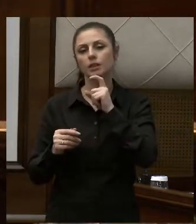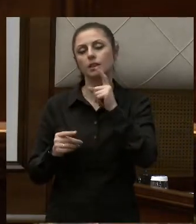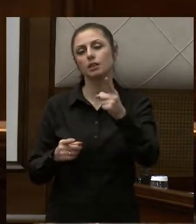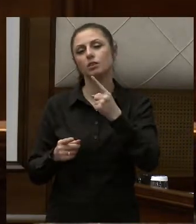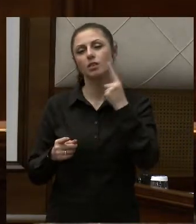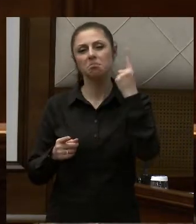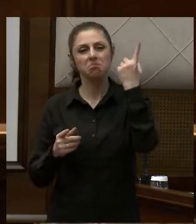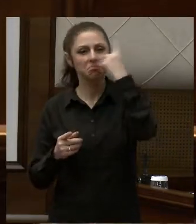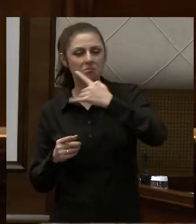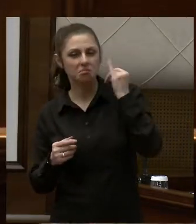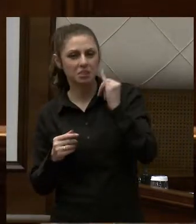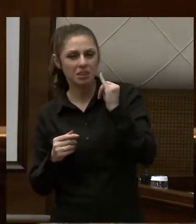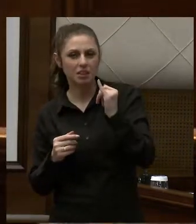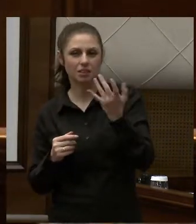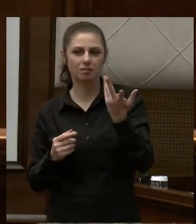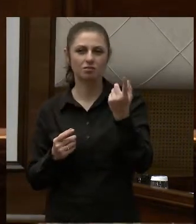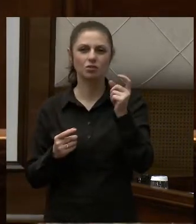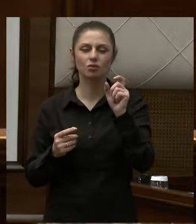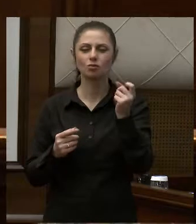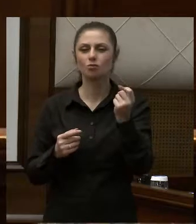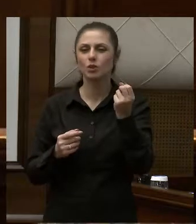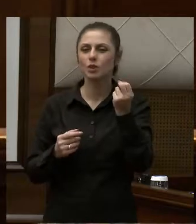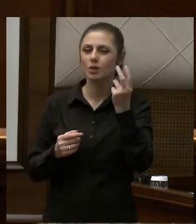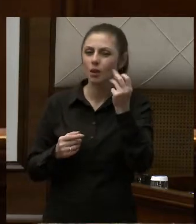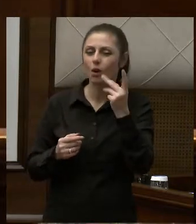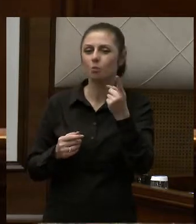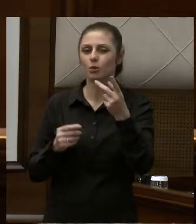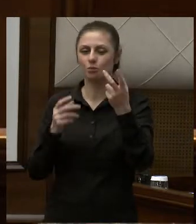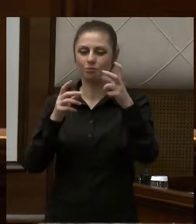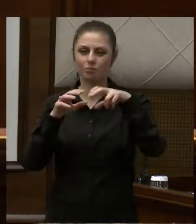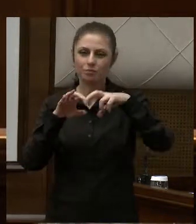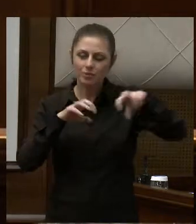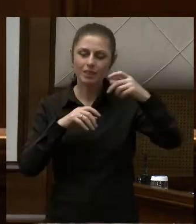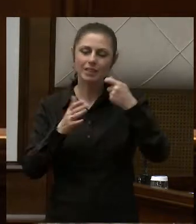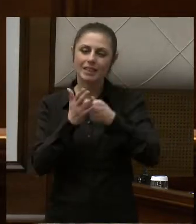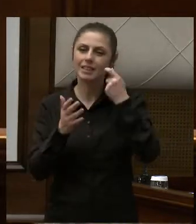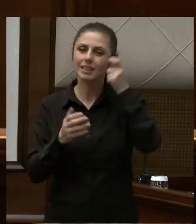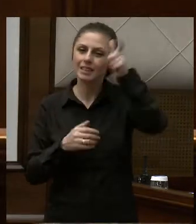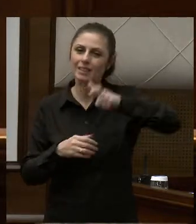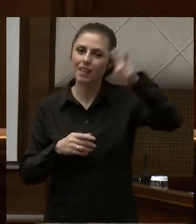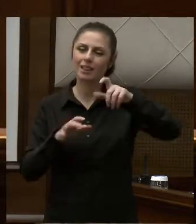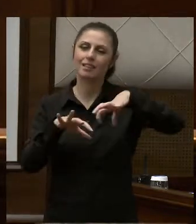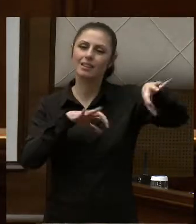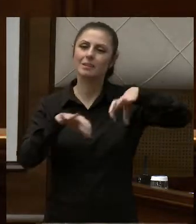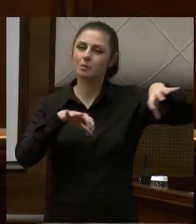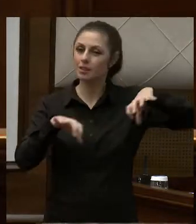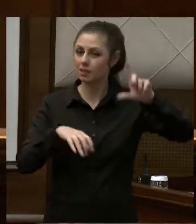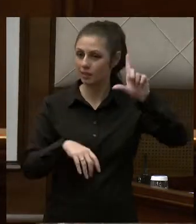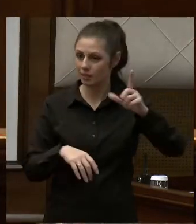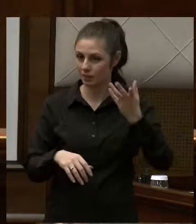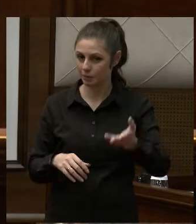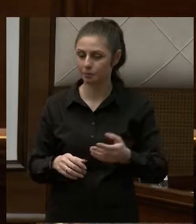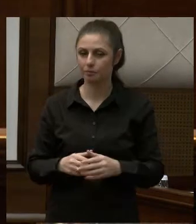basını çirkin duruma getiren çürük yumurtaların da basın tarafından ayıklanması ve gözlenmesi lazım. Basın